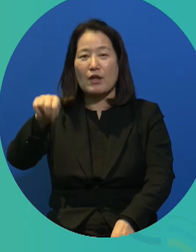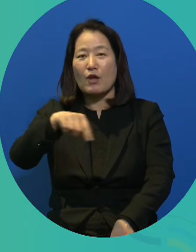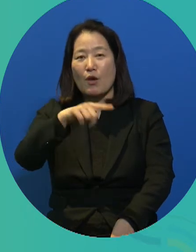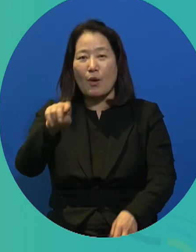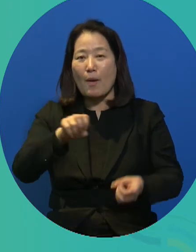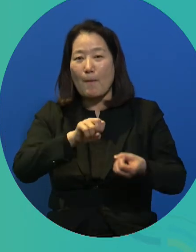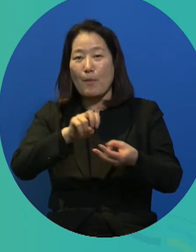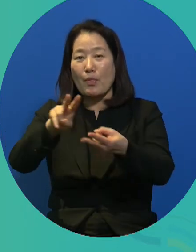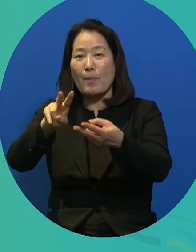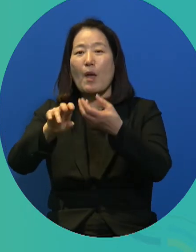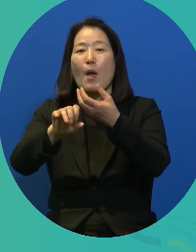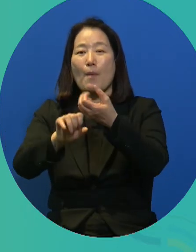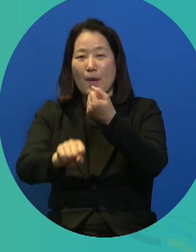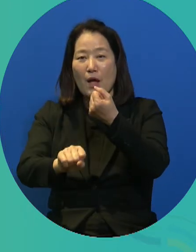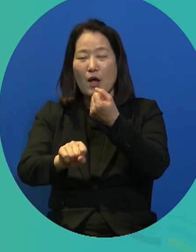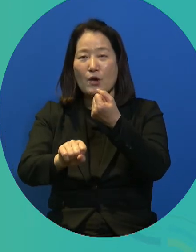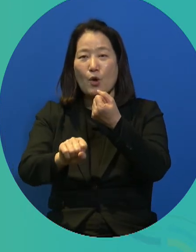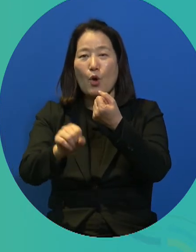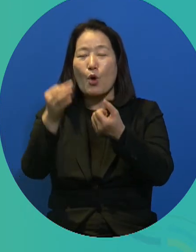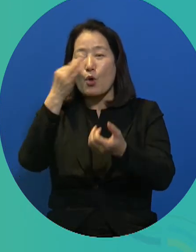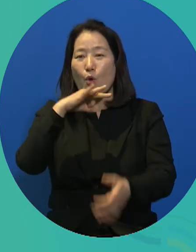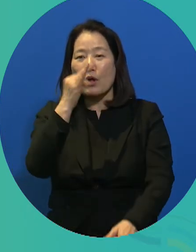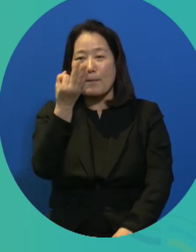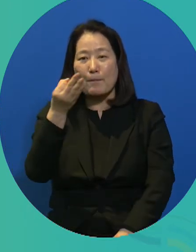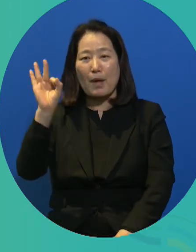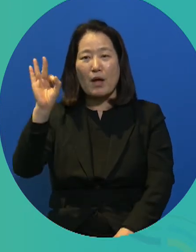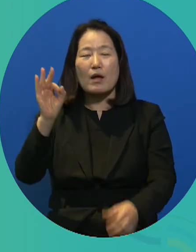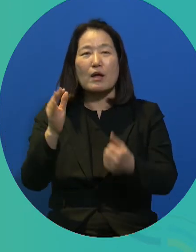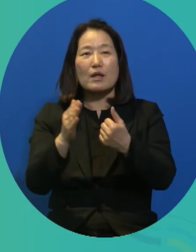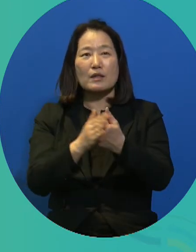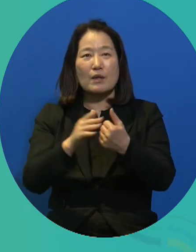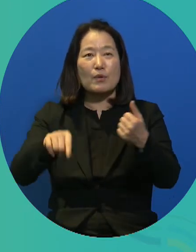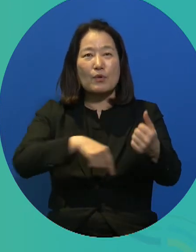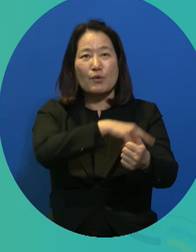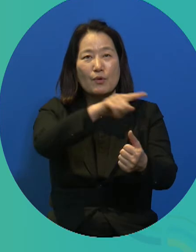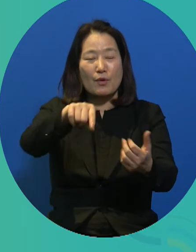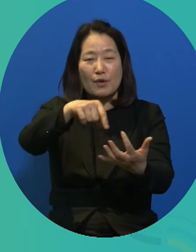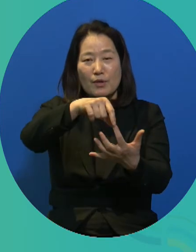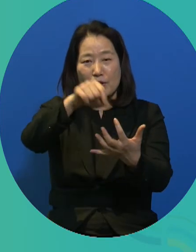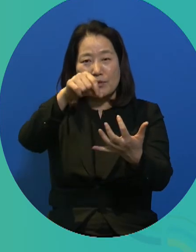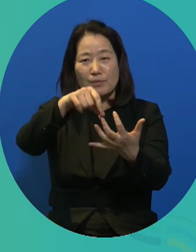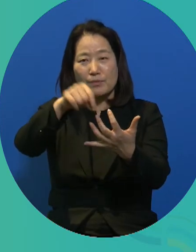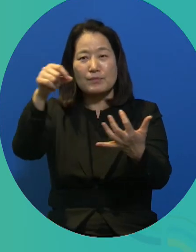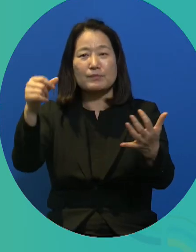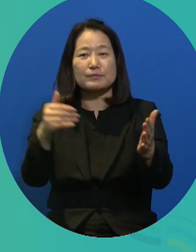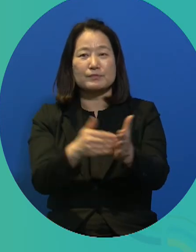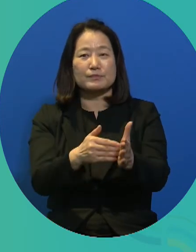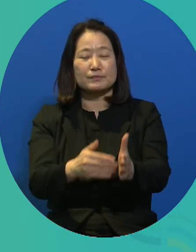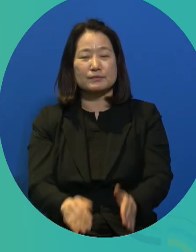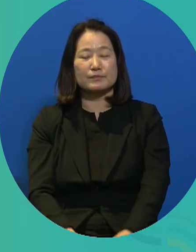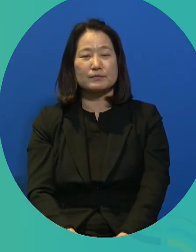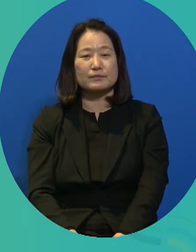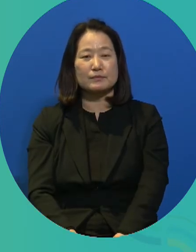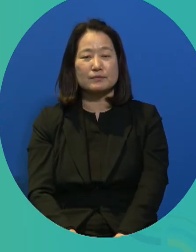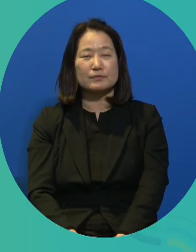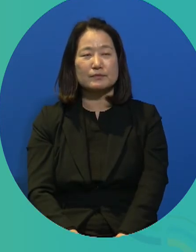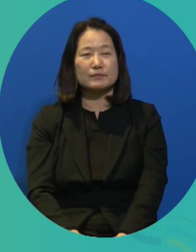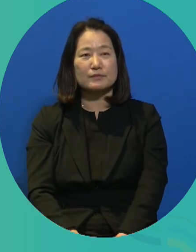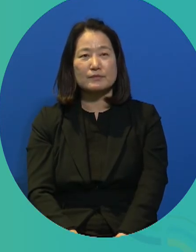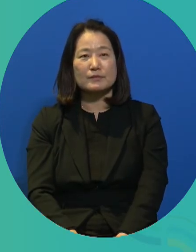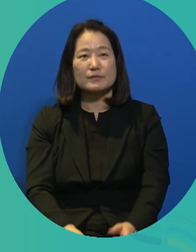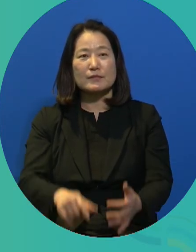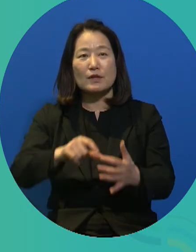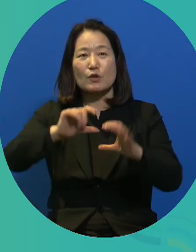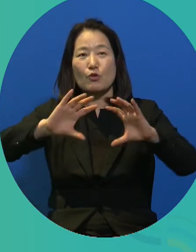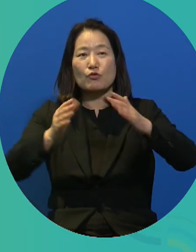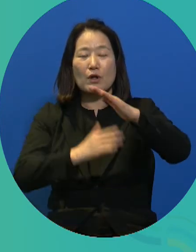되기 때문에 이 유보조항까지도 모두 선택된 상태입니다. 아까 말씀하신 것처럼 이제